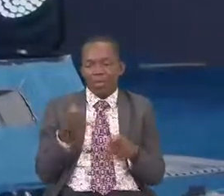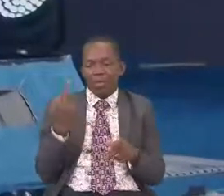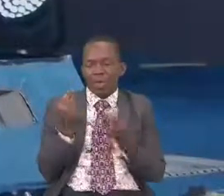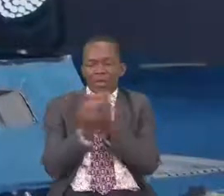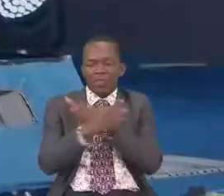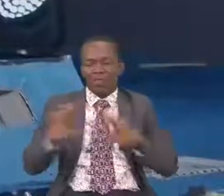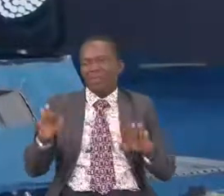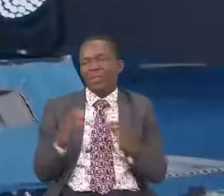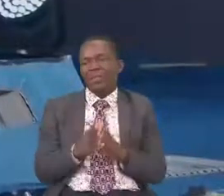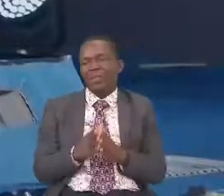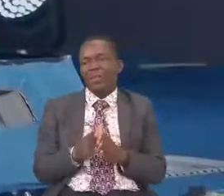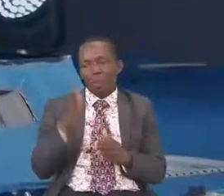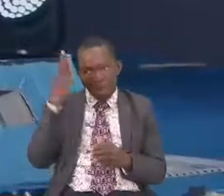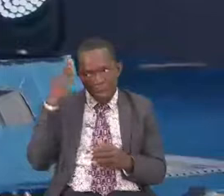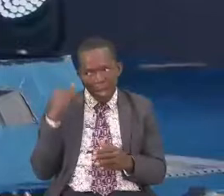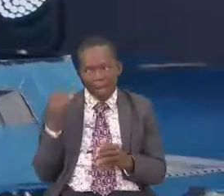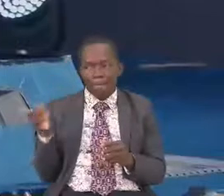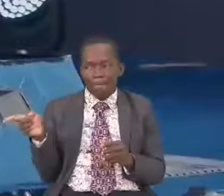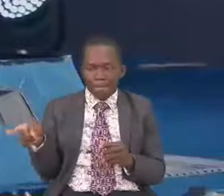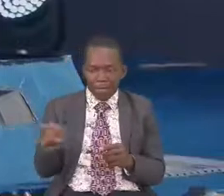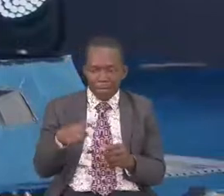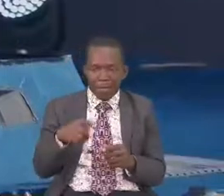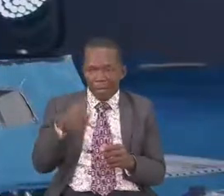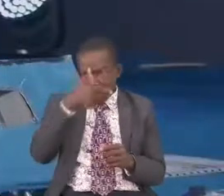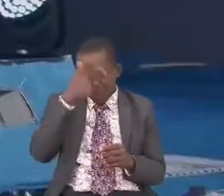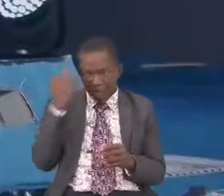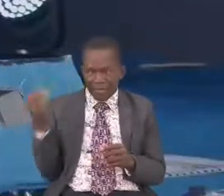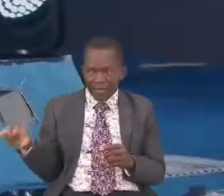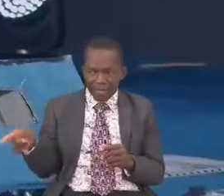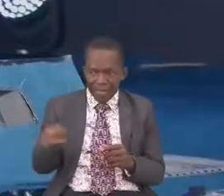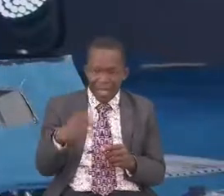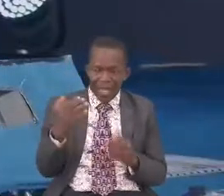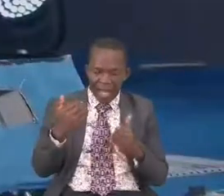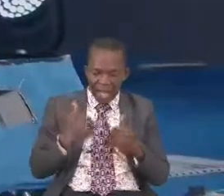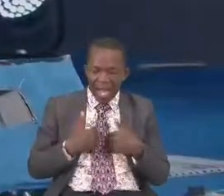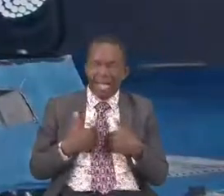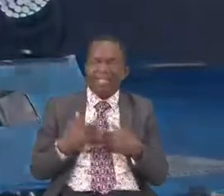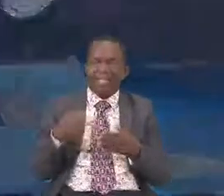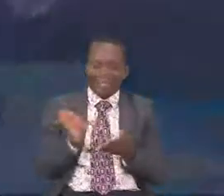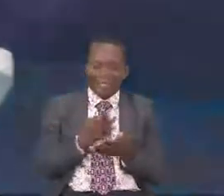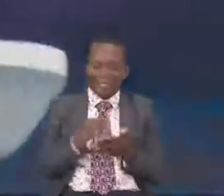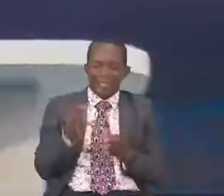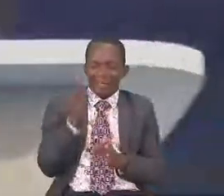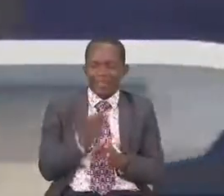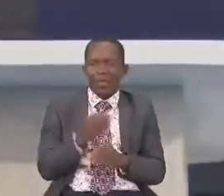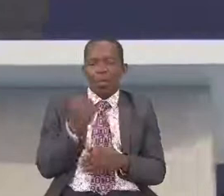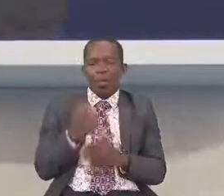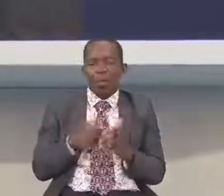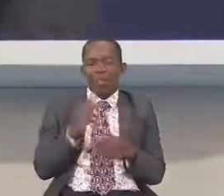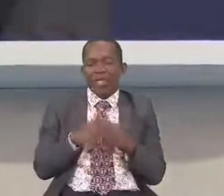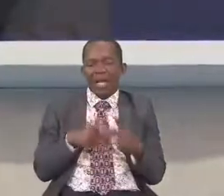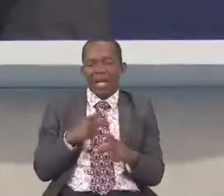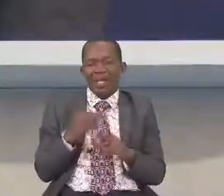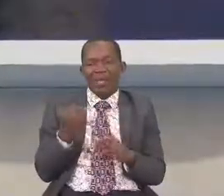libérés. Pourquoi? Parce qu'ils avaient la foi qui chante. Quel type de foi avons-nous? Quand nous allons sur le